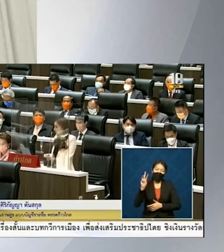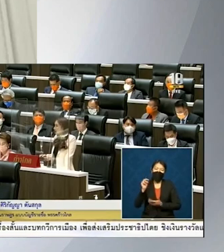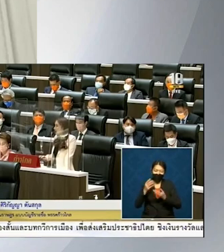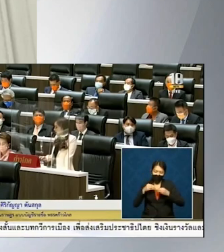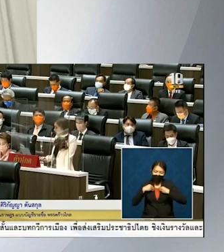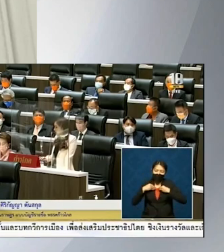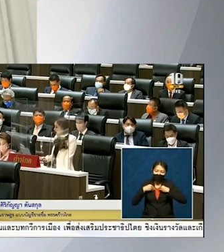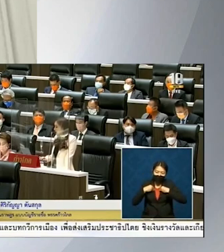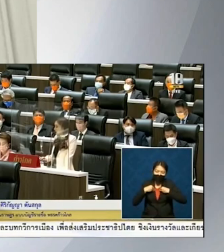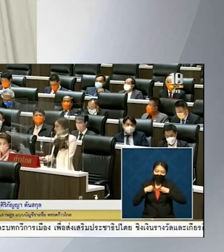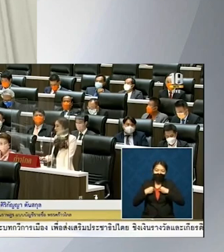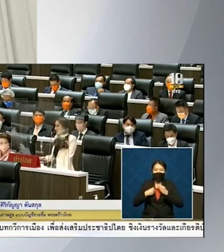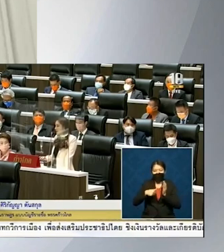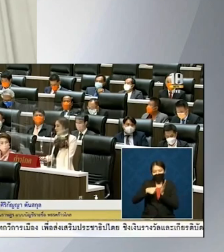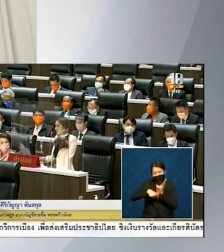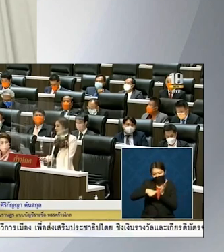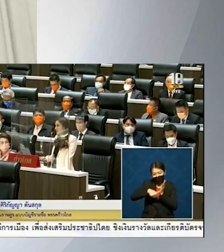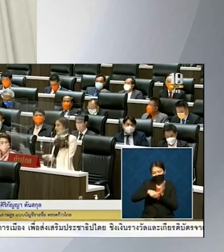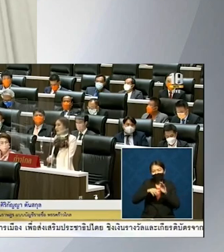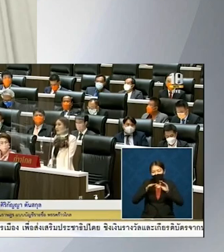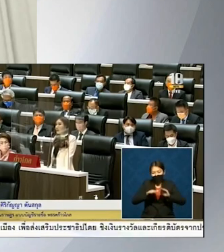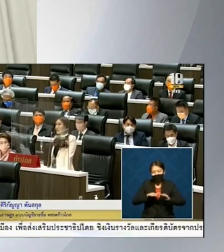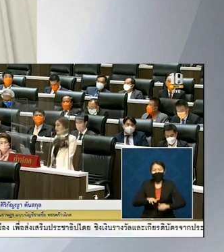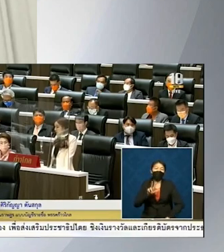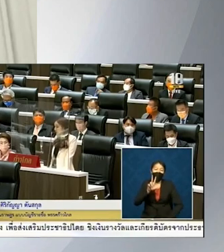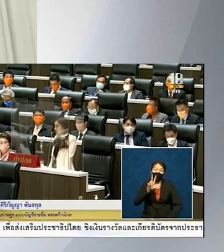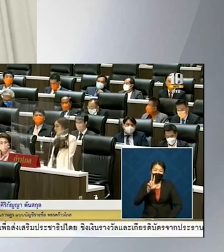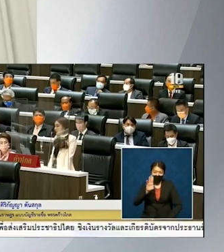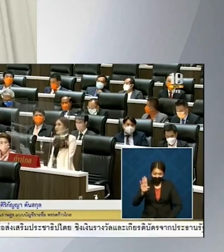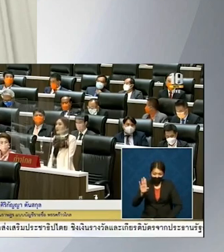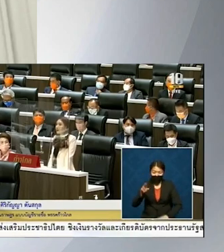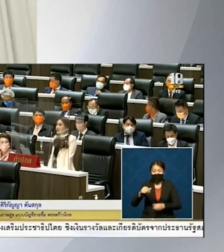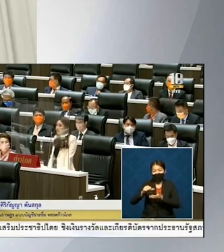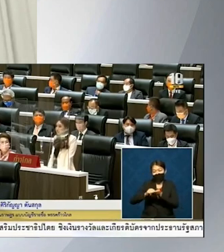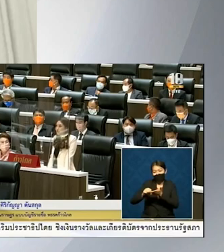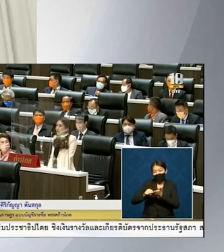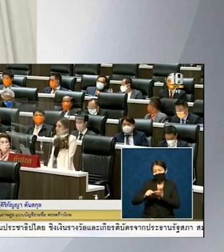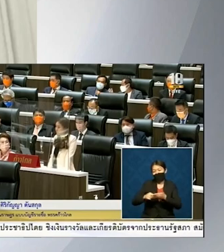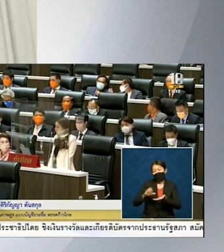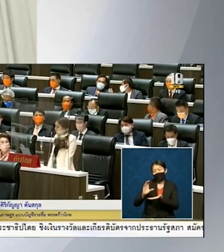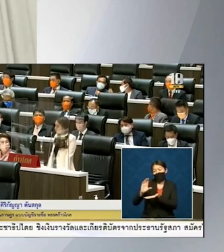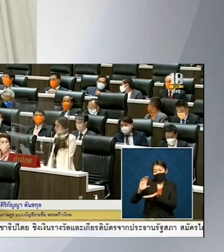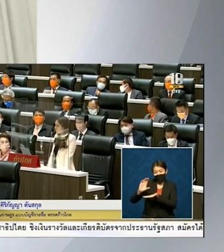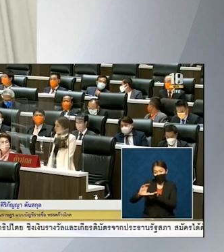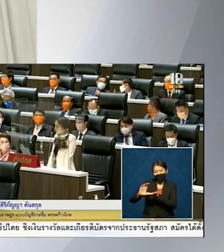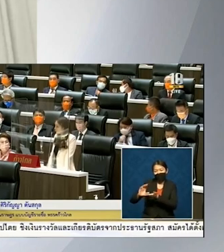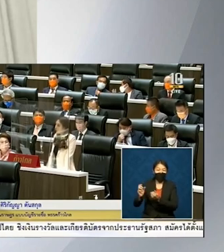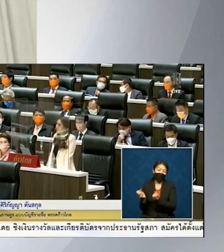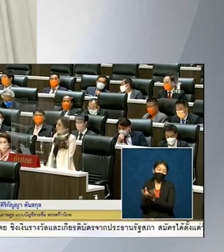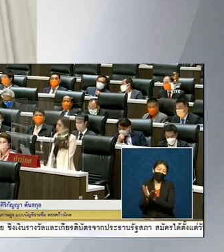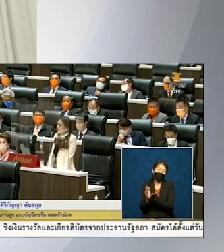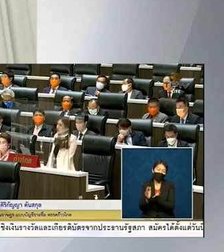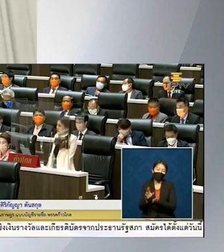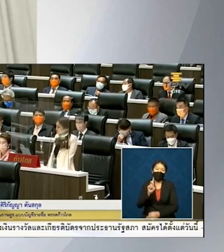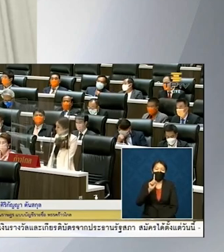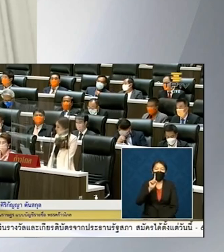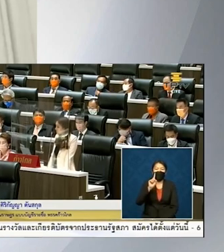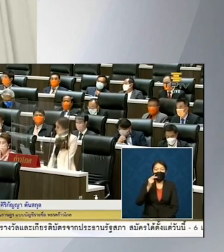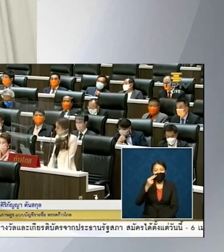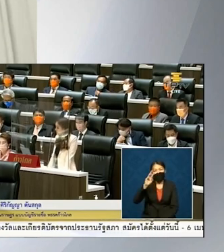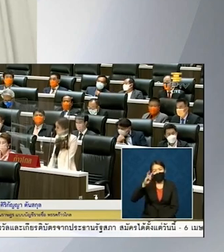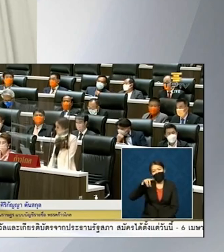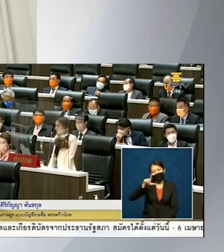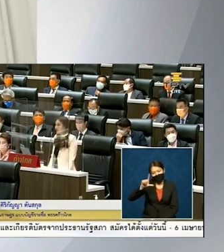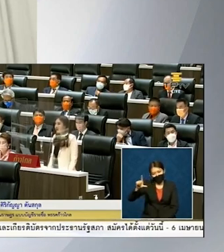ๆ อยู่หลายเรื่องด้วยกันนะคะจะวันนี้เนี่ยก็จะยังมีอีกประม